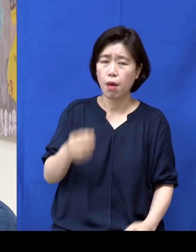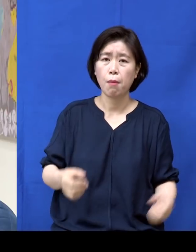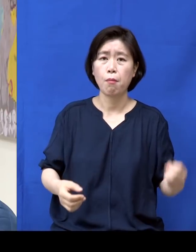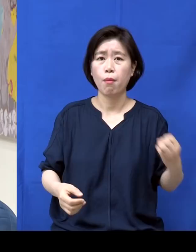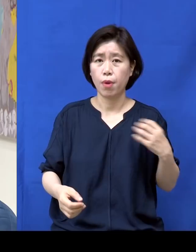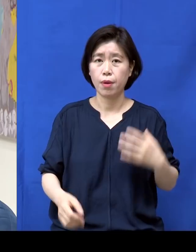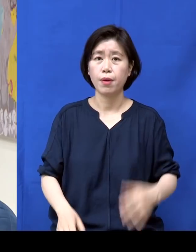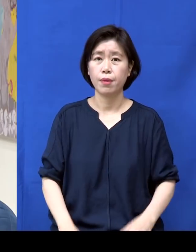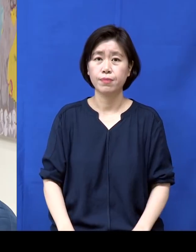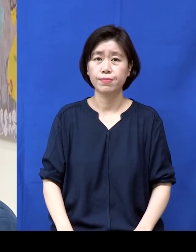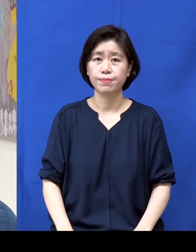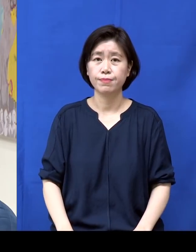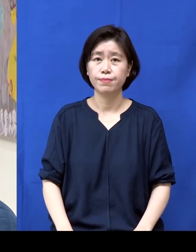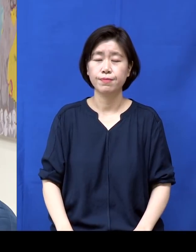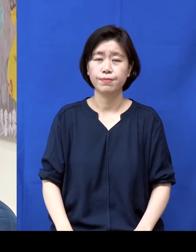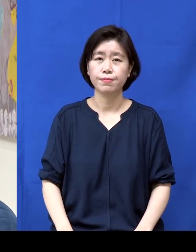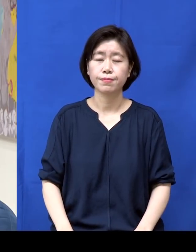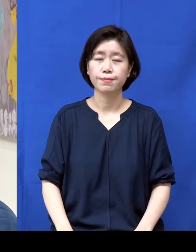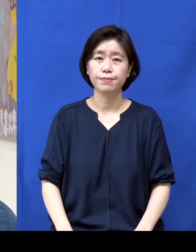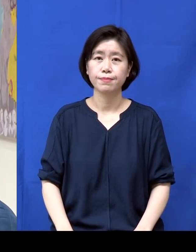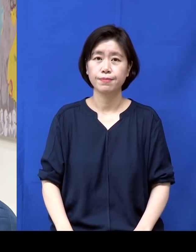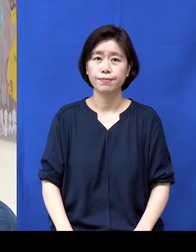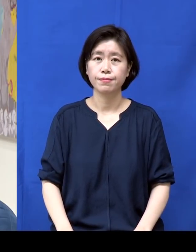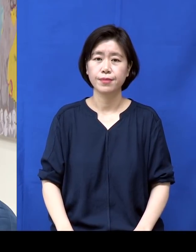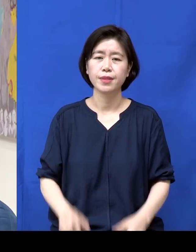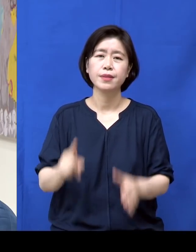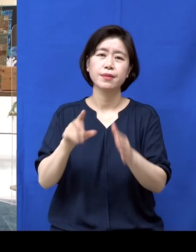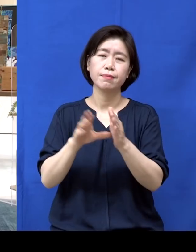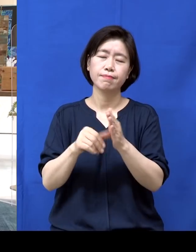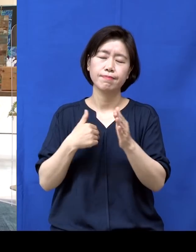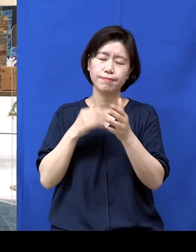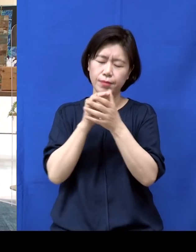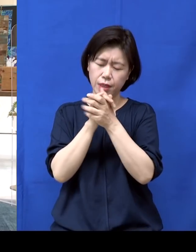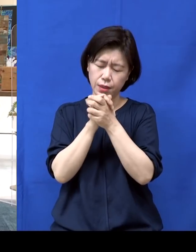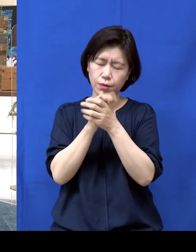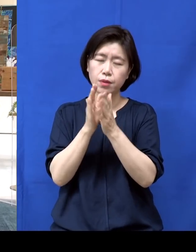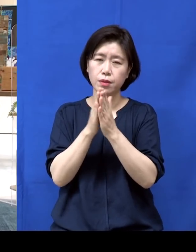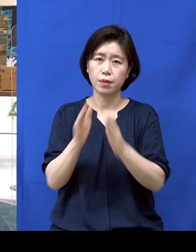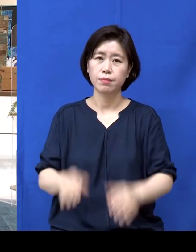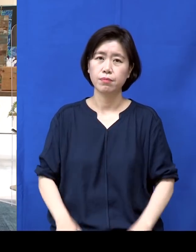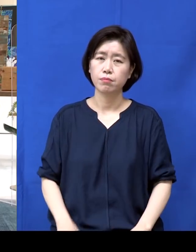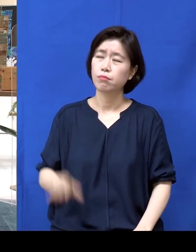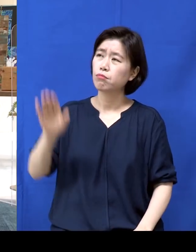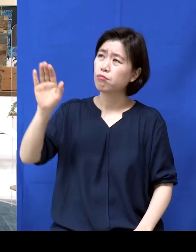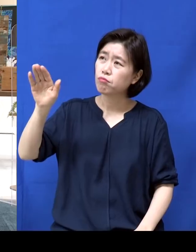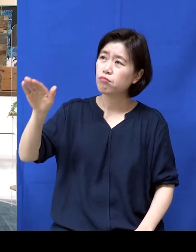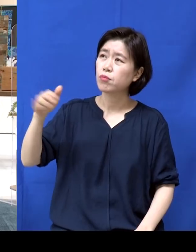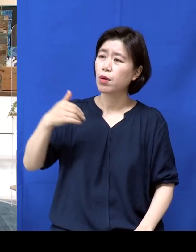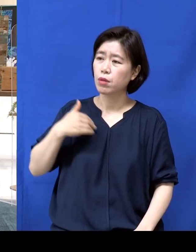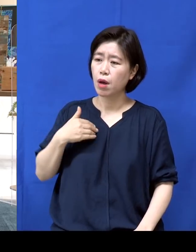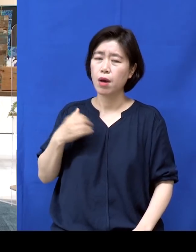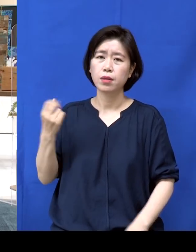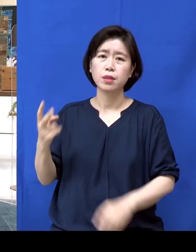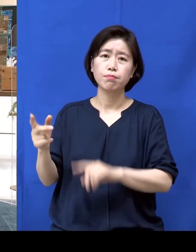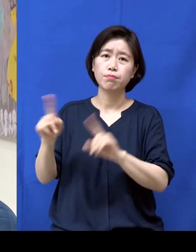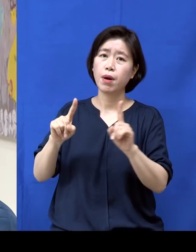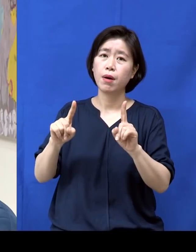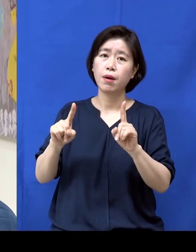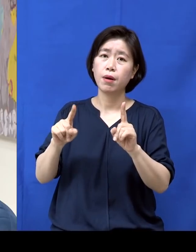그런 기간을 한 달 정도 보내면서 기도를 하게 된 거예요. 제가 왜 살아야 합니까, 하나님? 다시 사는